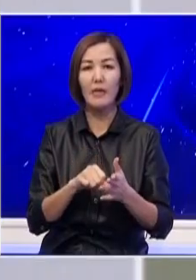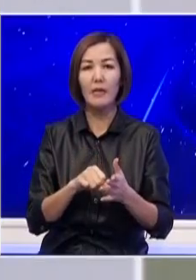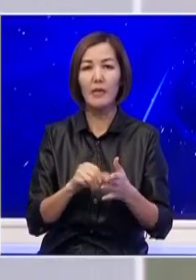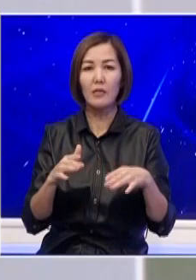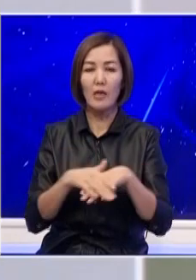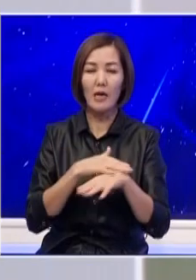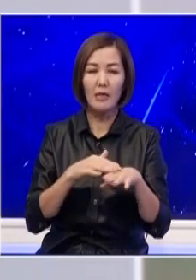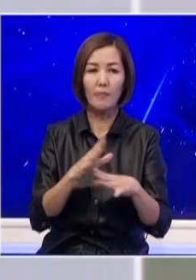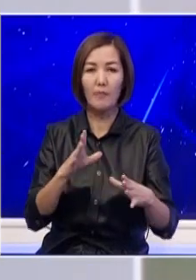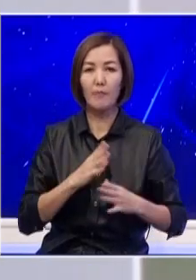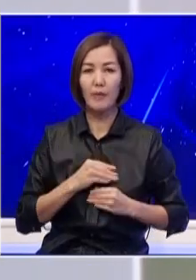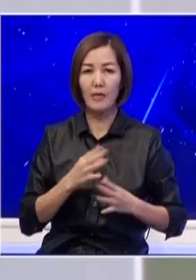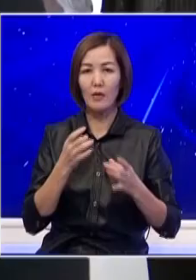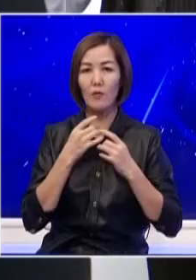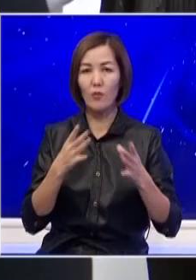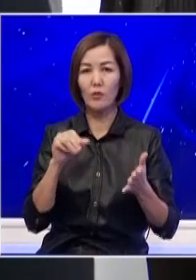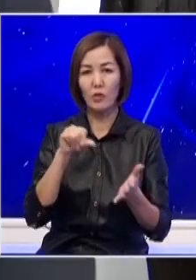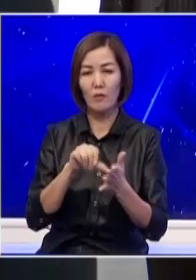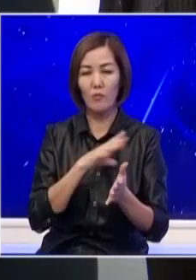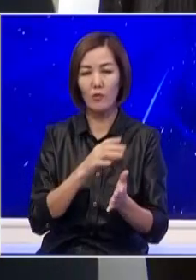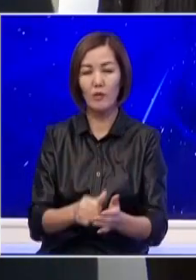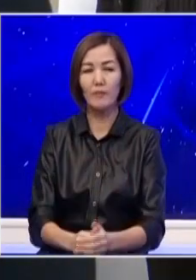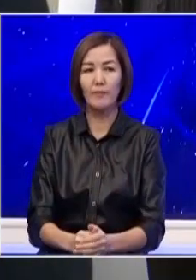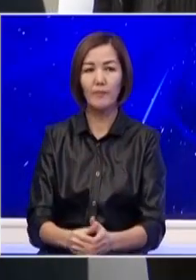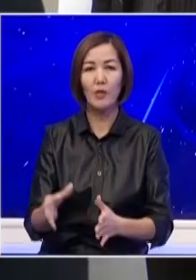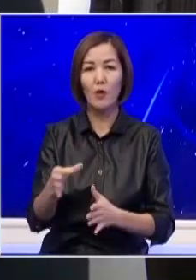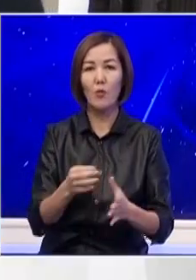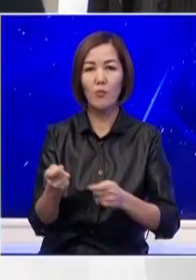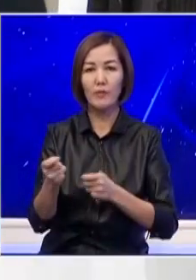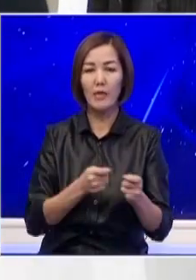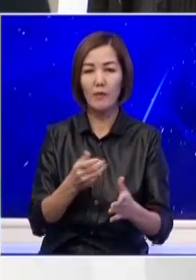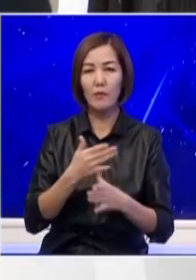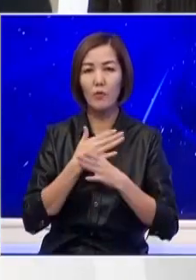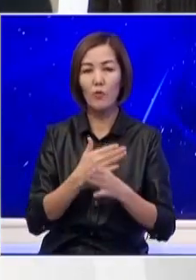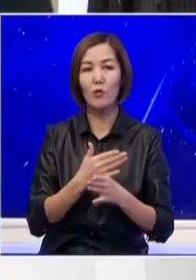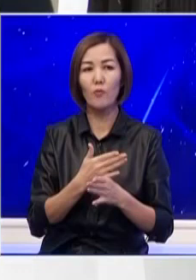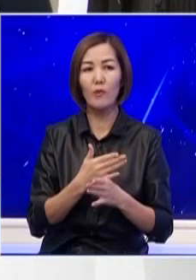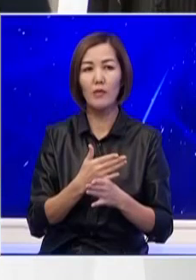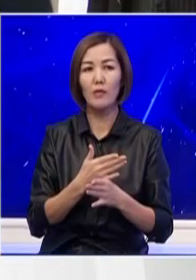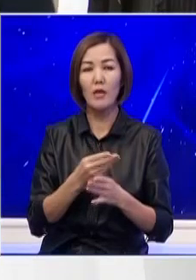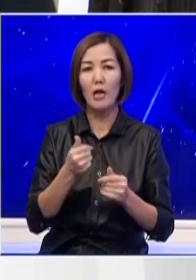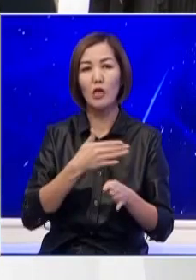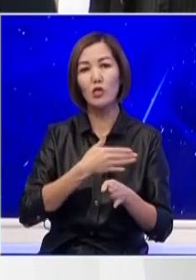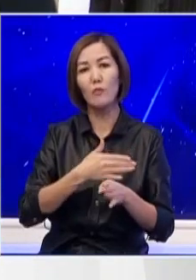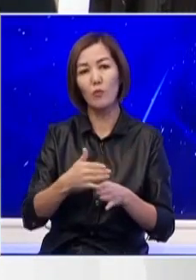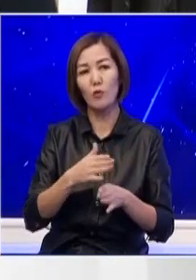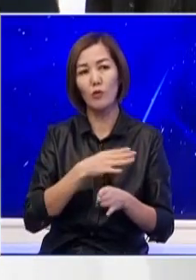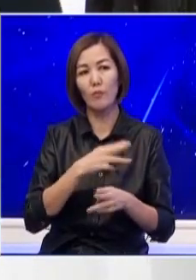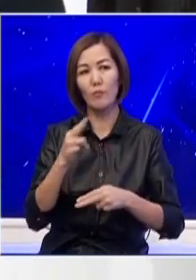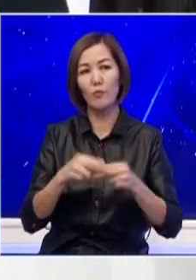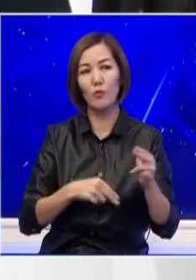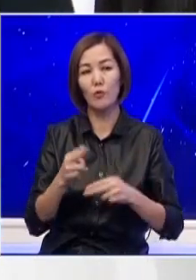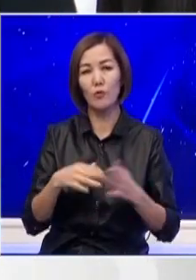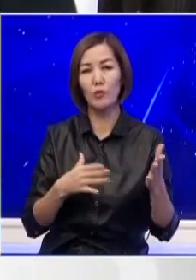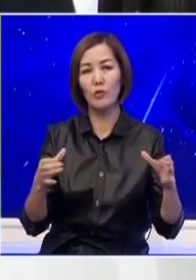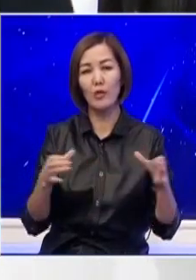кегендіктердің қуанышына ортақтасты. Досы облыс әкімінің қолдауымен осы қаражат бөлініп, құрылысшы ТБСТ